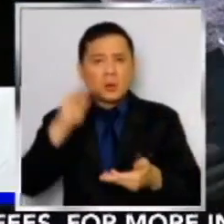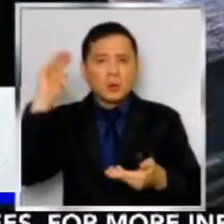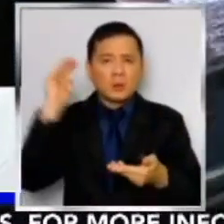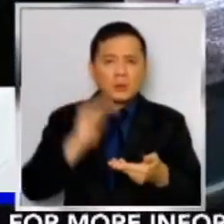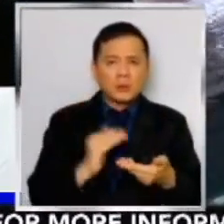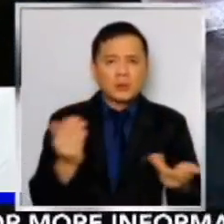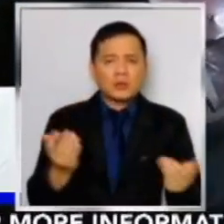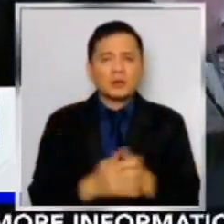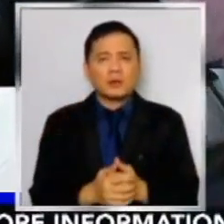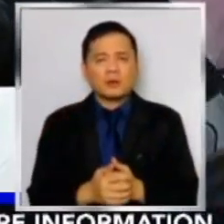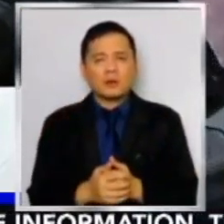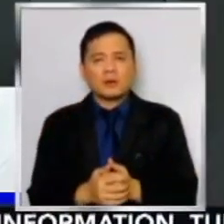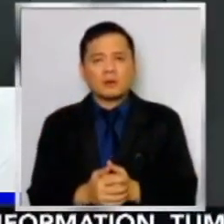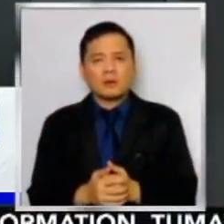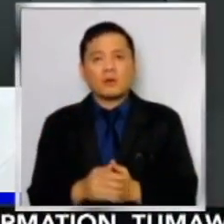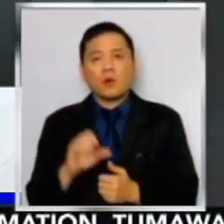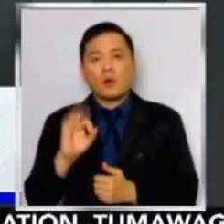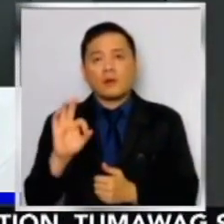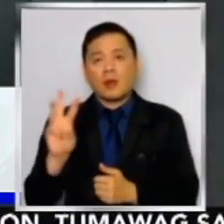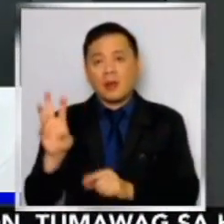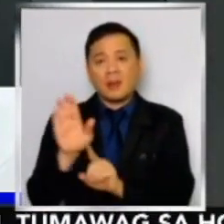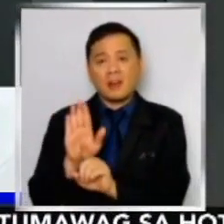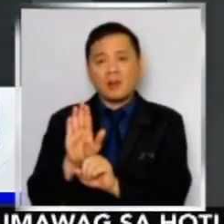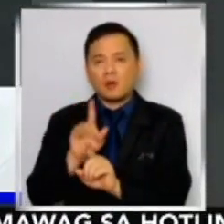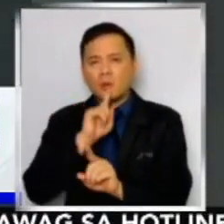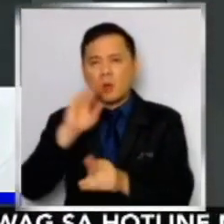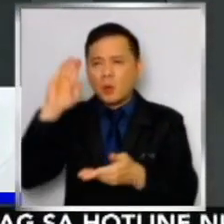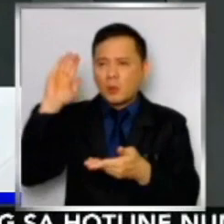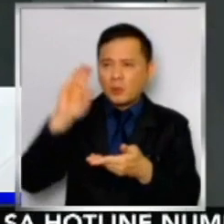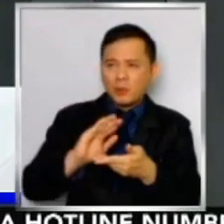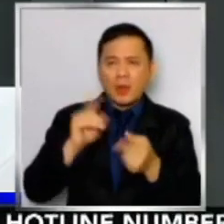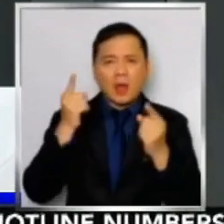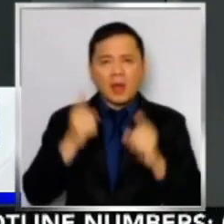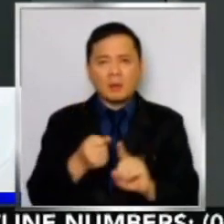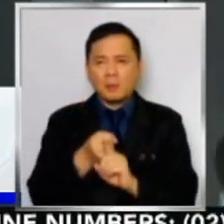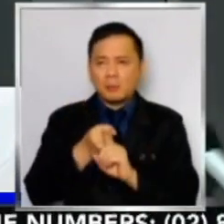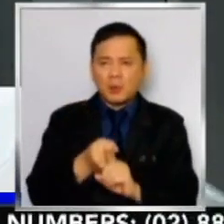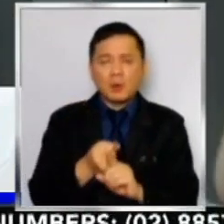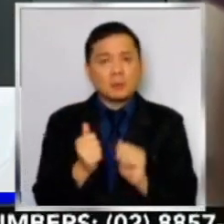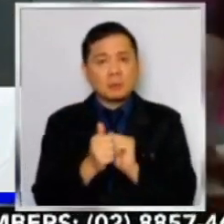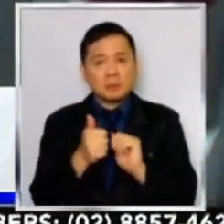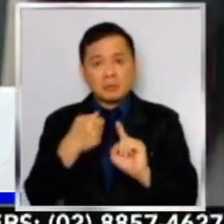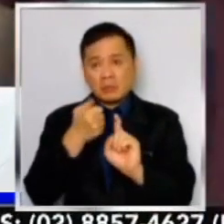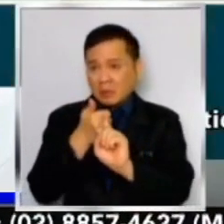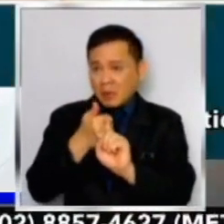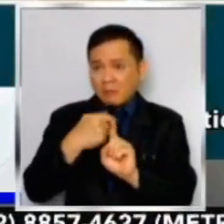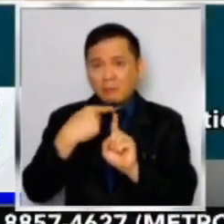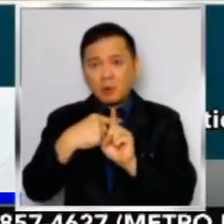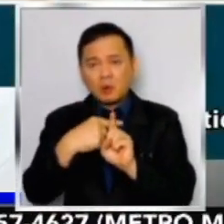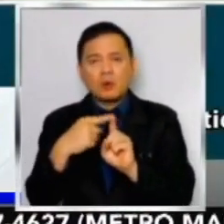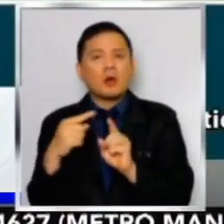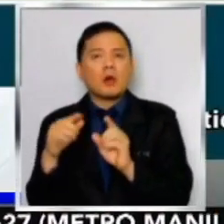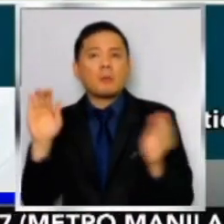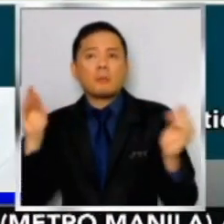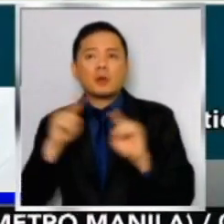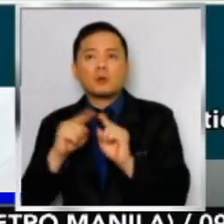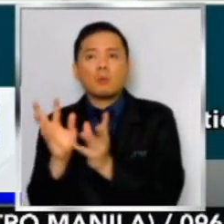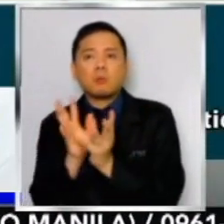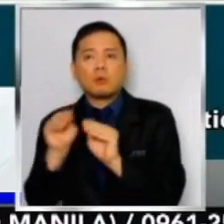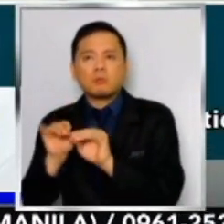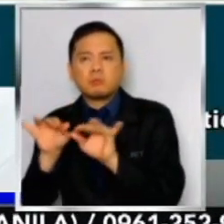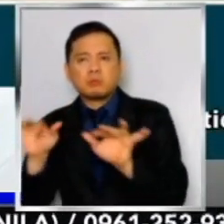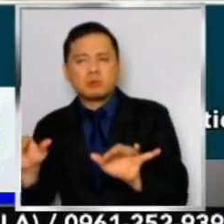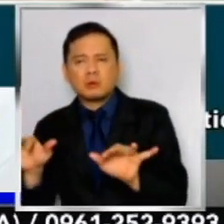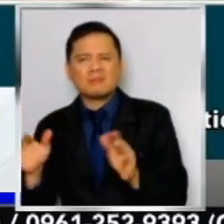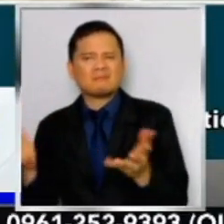returning overseas Filipino. Mababa ang incidence na nagpo-positibo sila kumpara sa komunidad. It doesn't make sense anymore